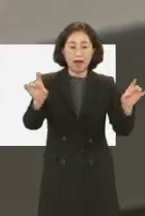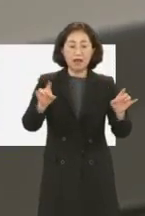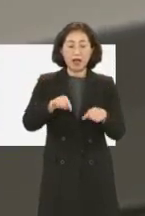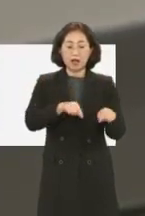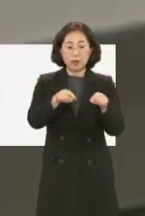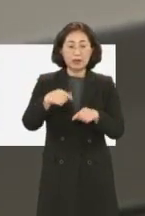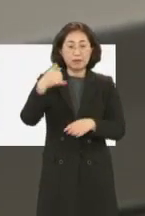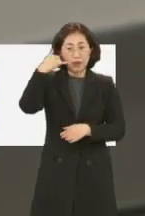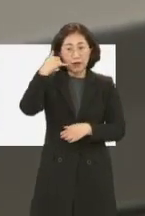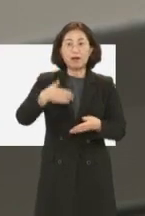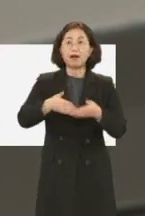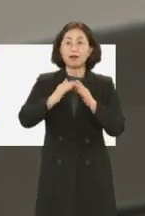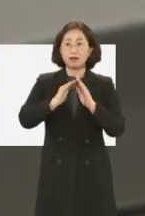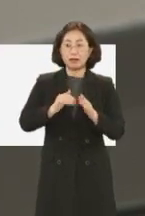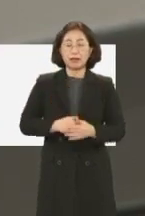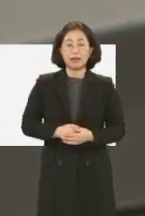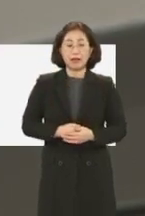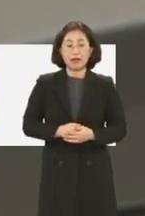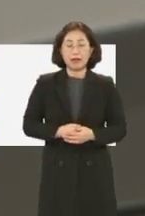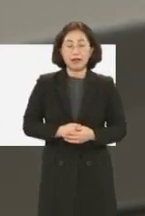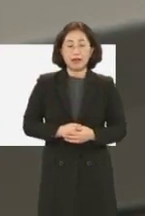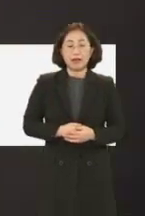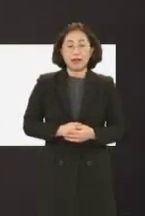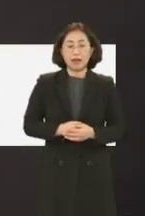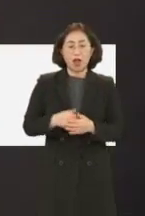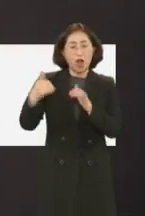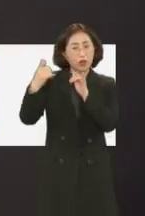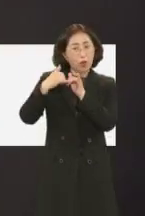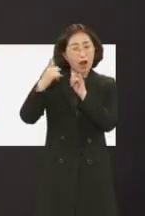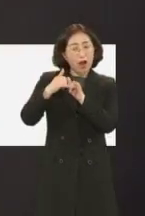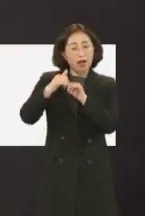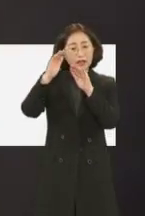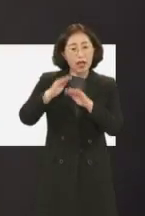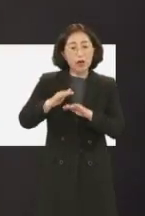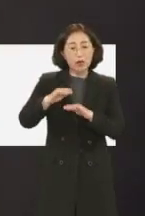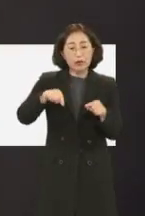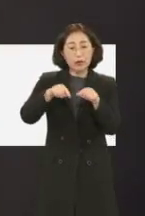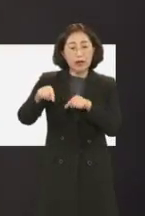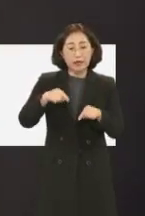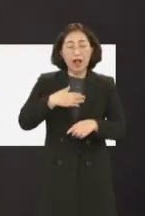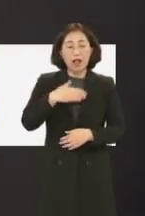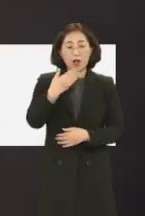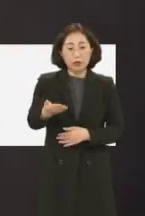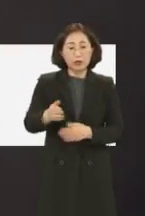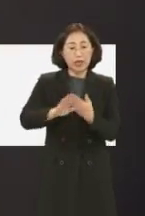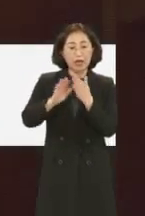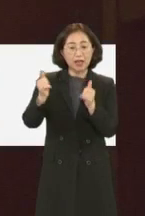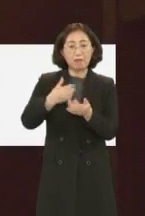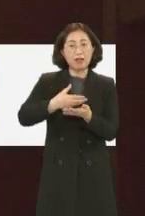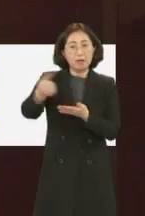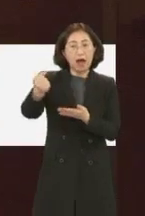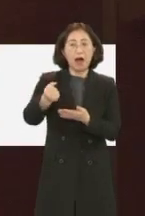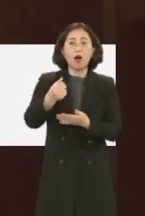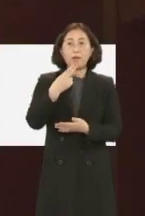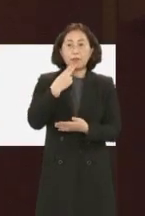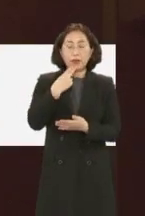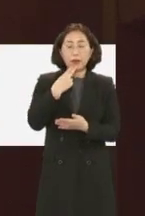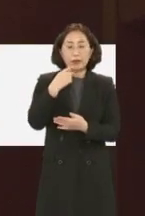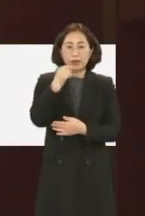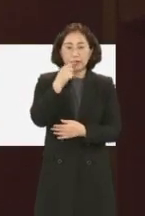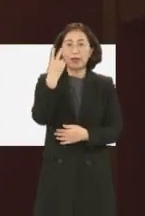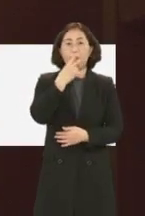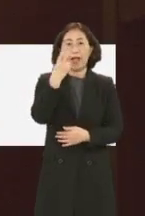녹음 전화기가 설치됩니다. 대전교육청은 통화 내용이 녹음된다는 사실을 고지하도록 하고 타인에게 유출되지 않도록